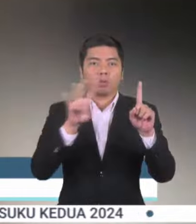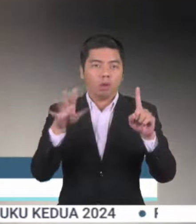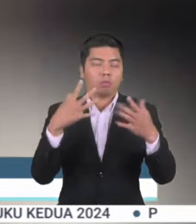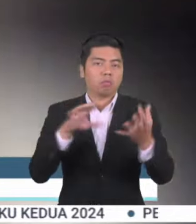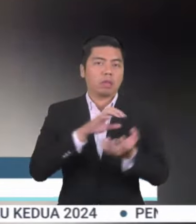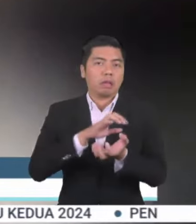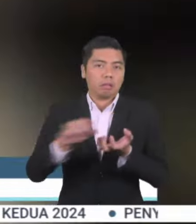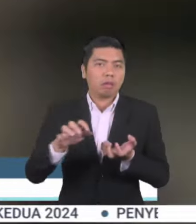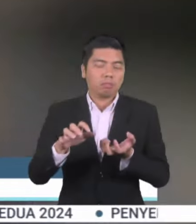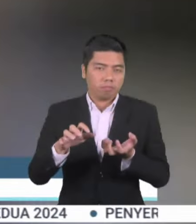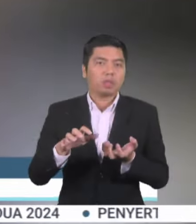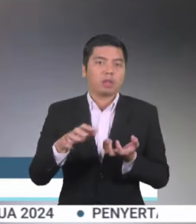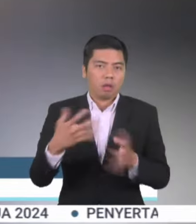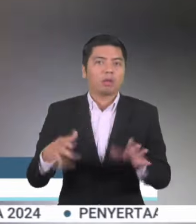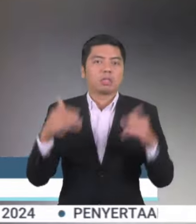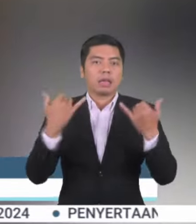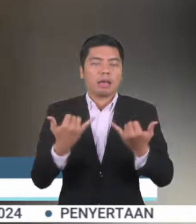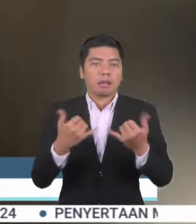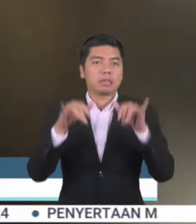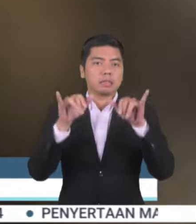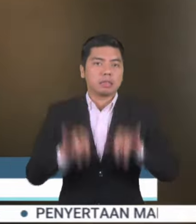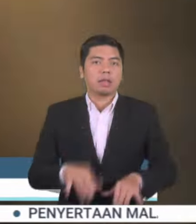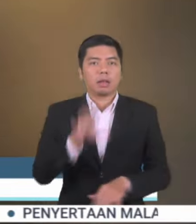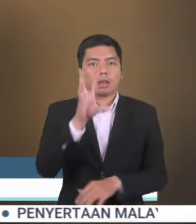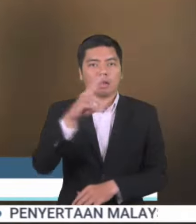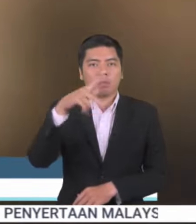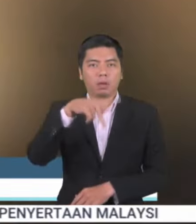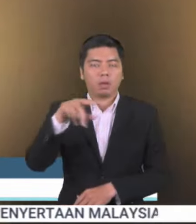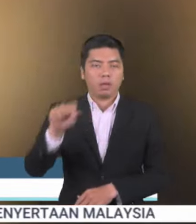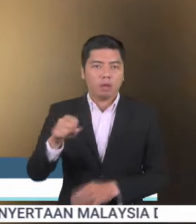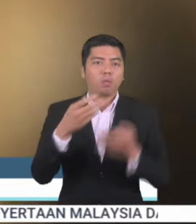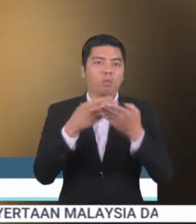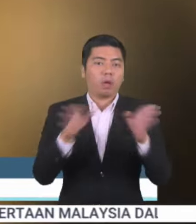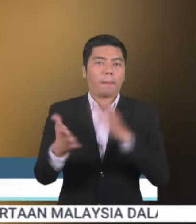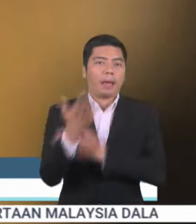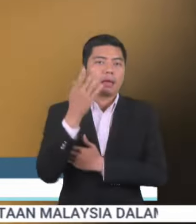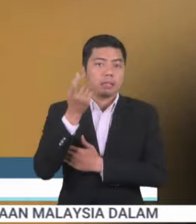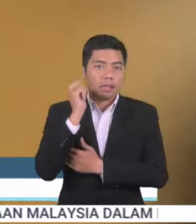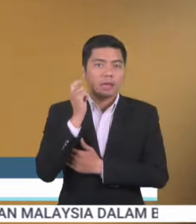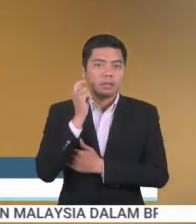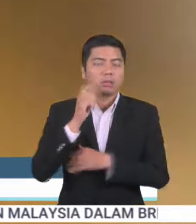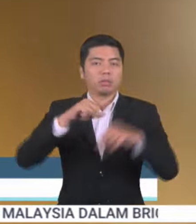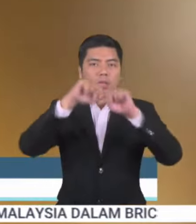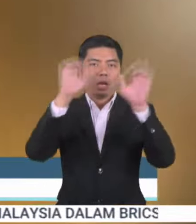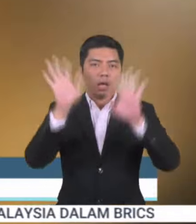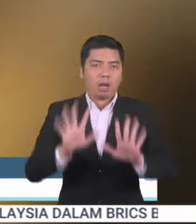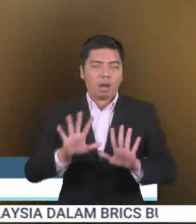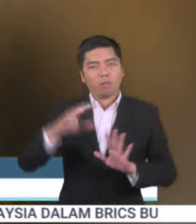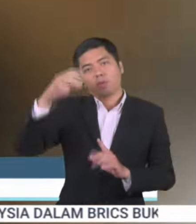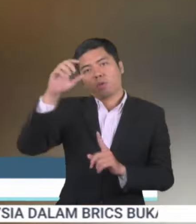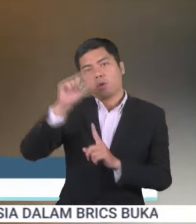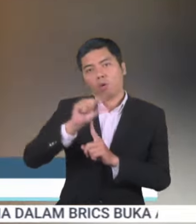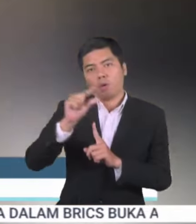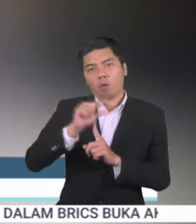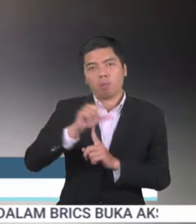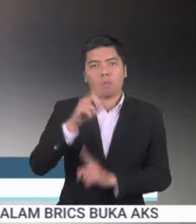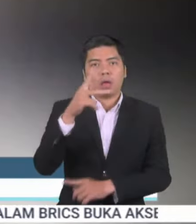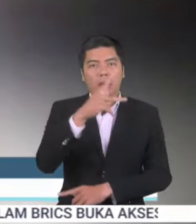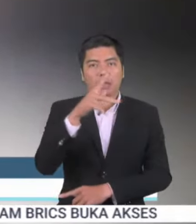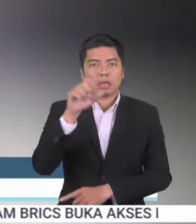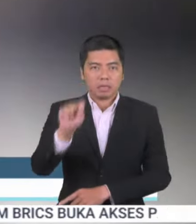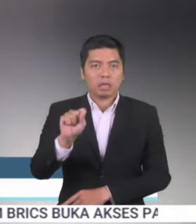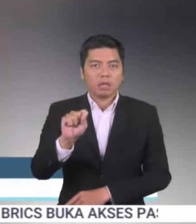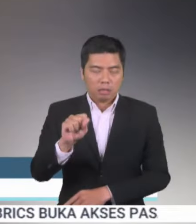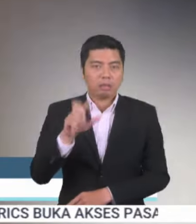terjejas masih ditempatkan di enam PPS yang dibuka pagi tadi Shah Alam Gombak dan Kuala Selangor